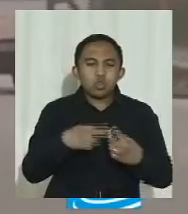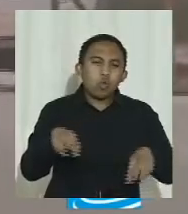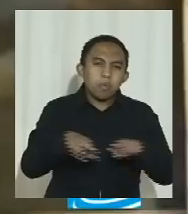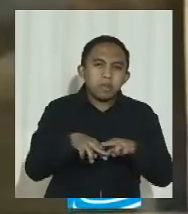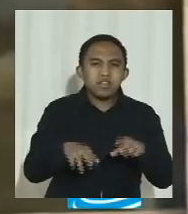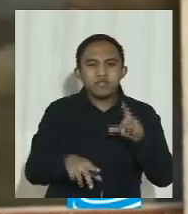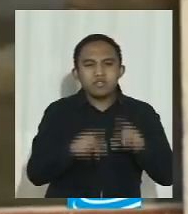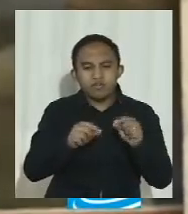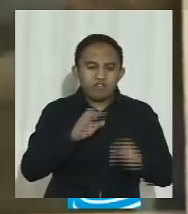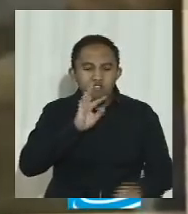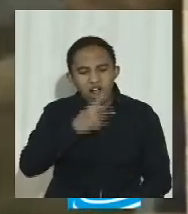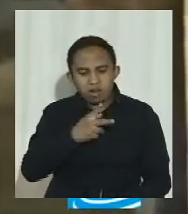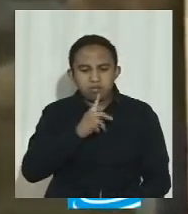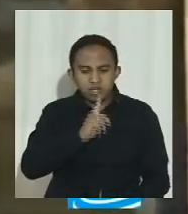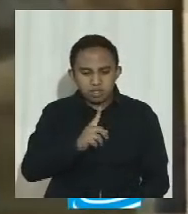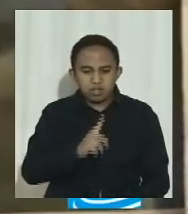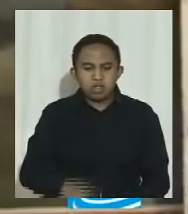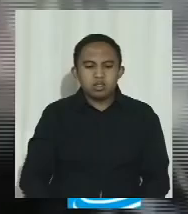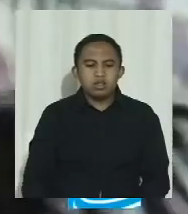fifidianana. Milaza fa